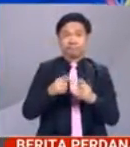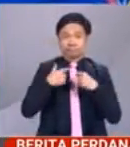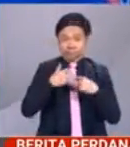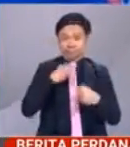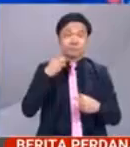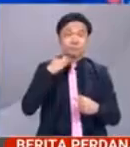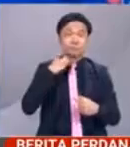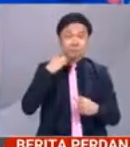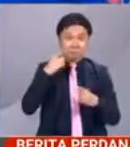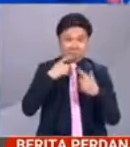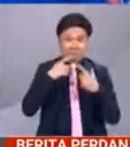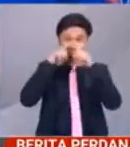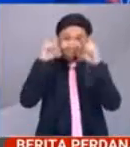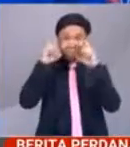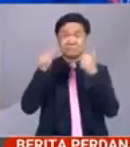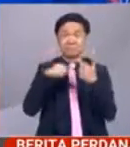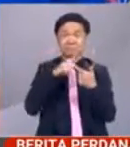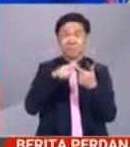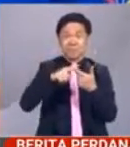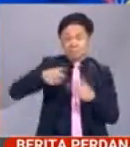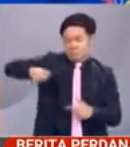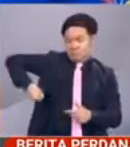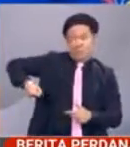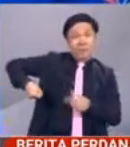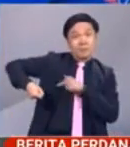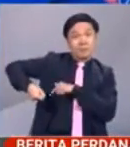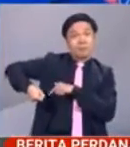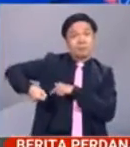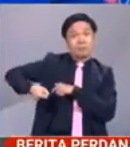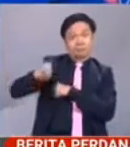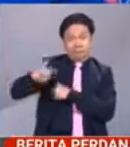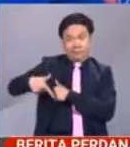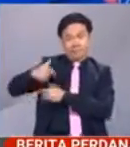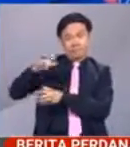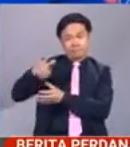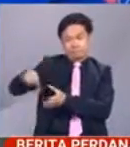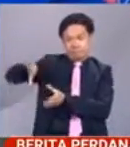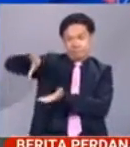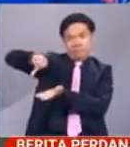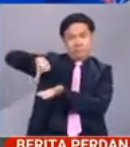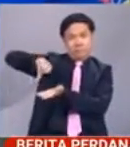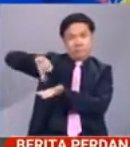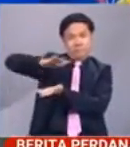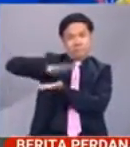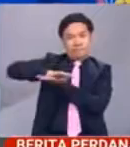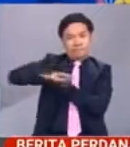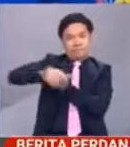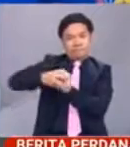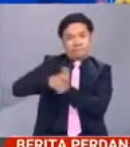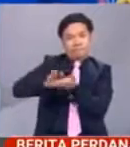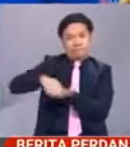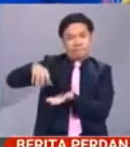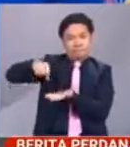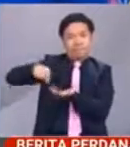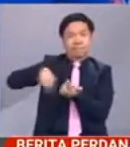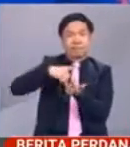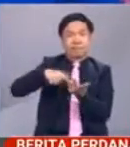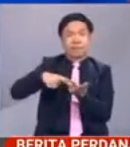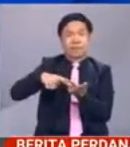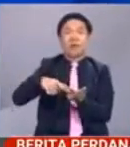Pakai mask ni. Kemudian dalam handbag saya ni memang ada sanitizer saya bawa. Lepas tu ada botol